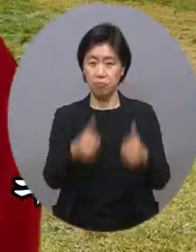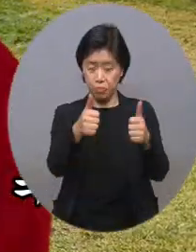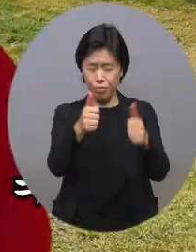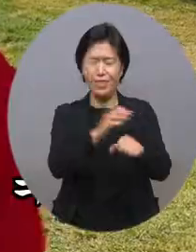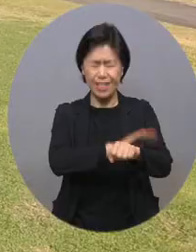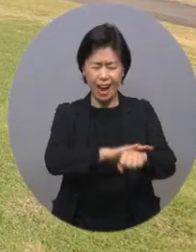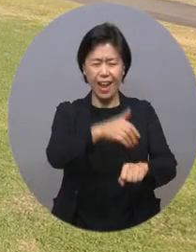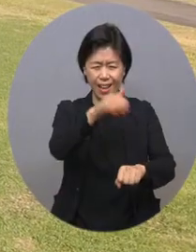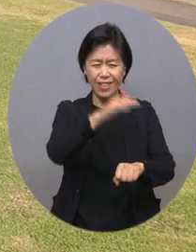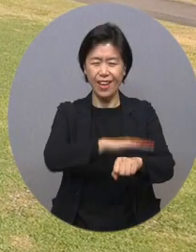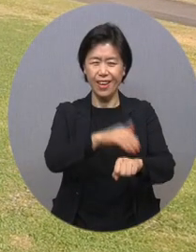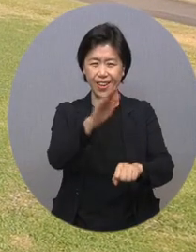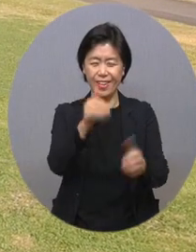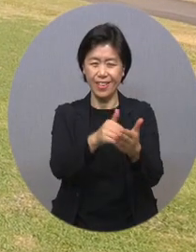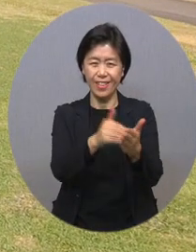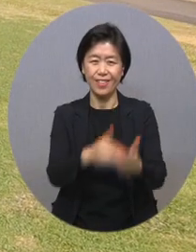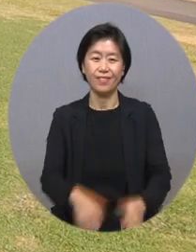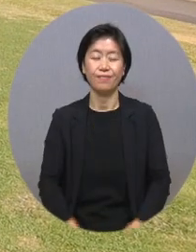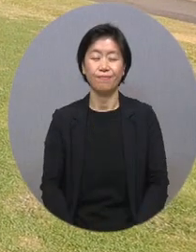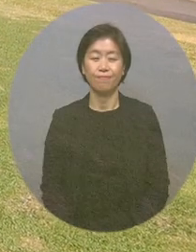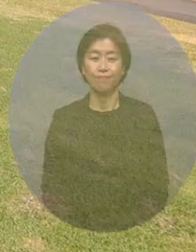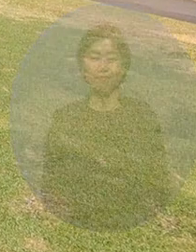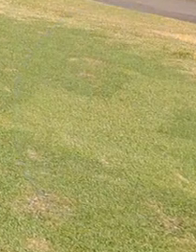잘 갔습니다.